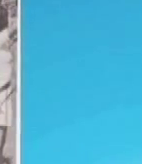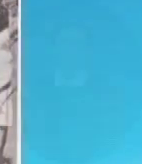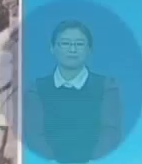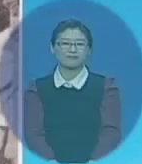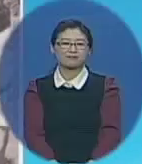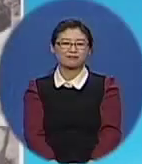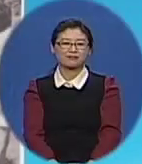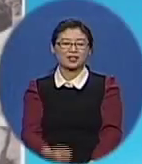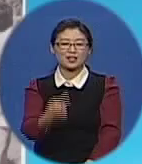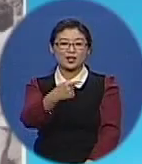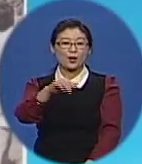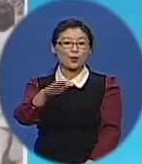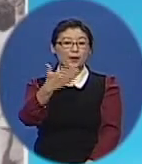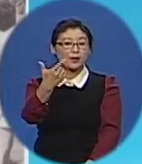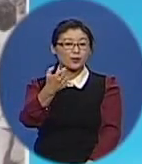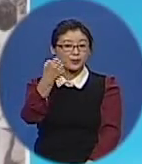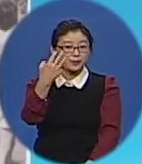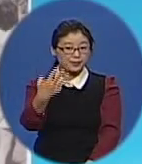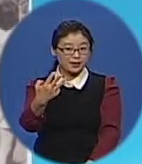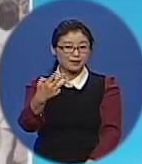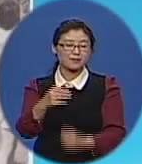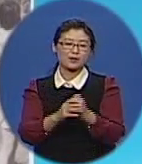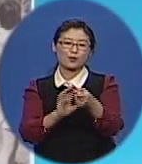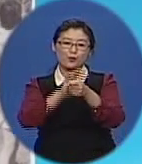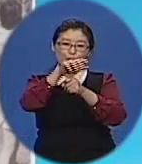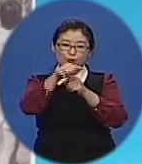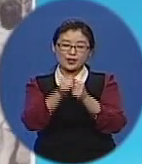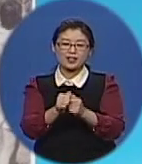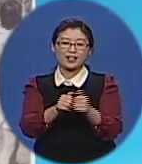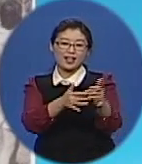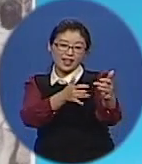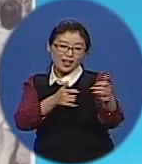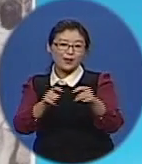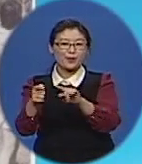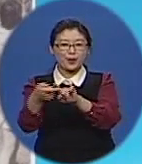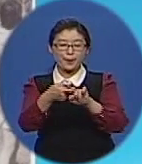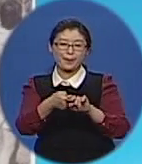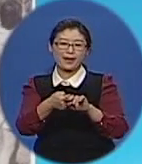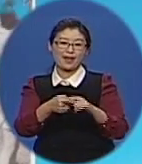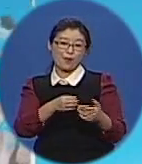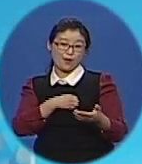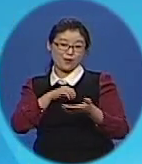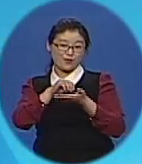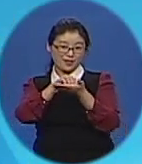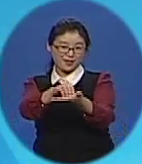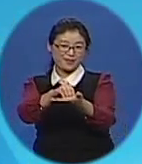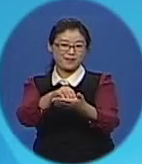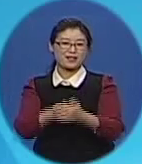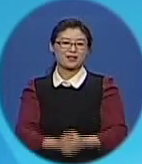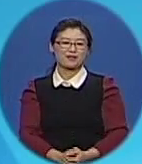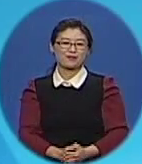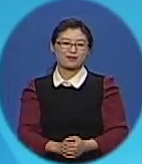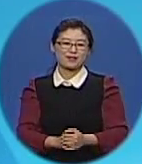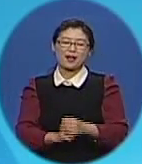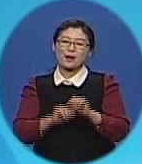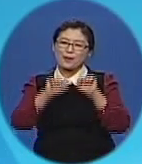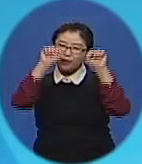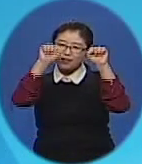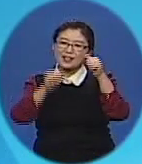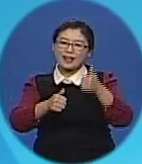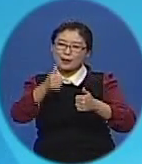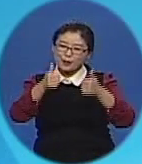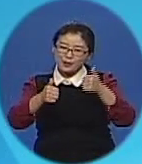그 후 1963년 국제양궁연맹의 정회원국으로 가입했고 각종 체육대회에서